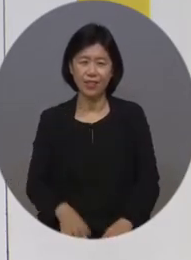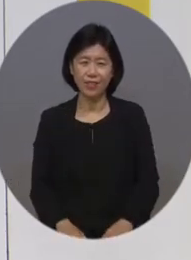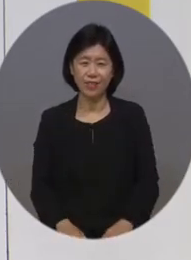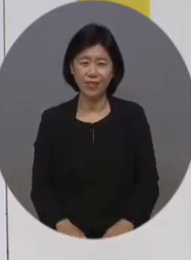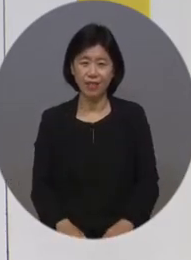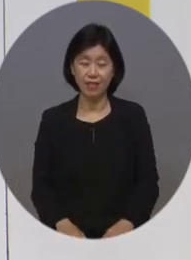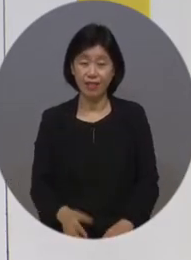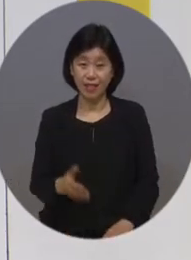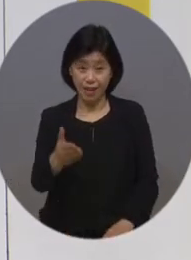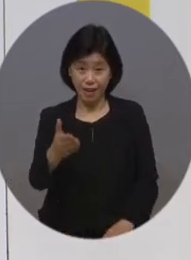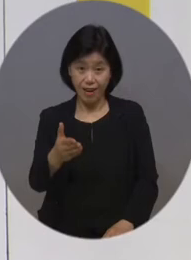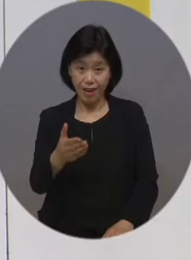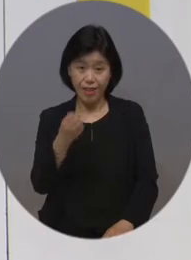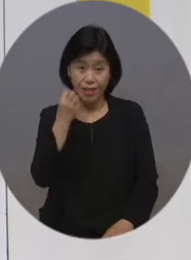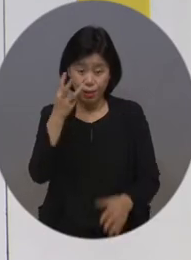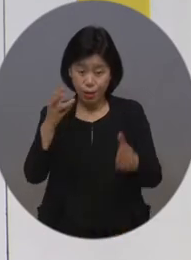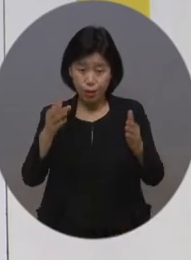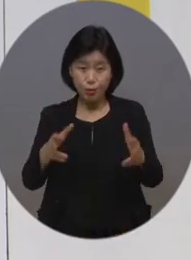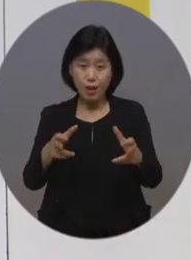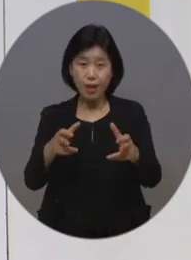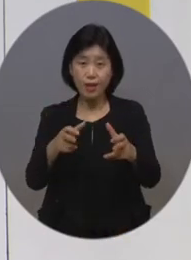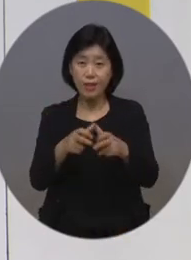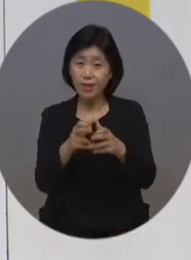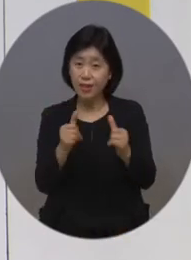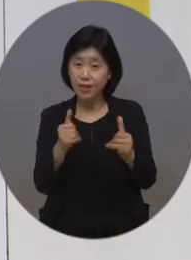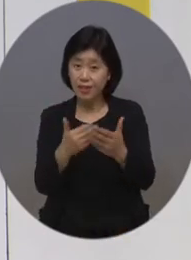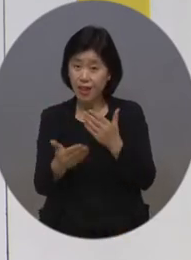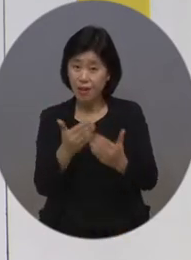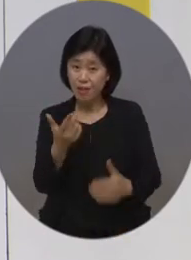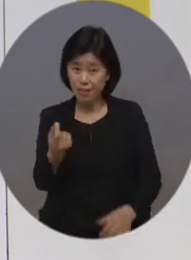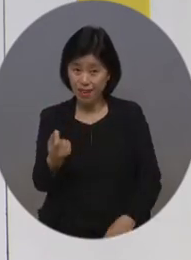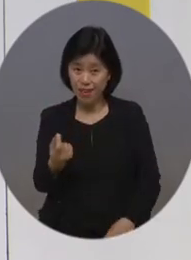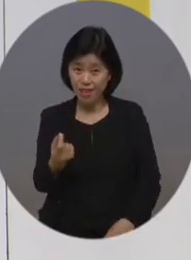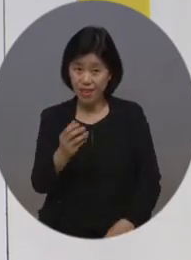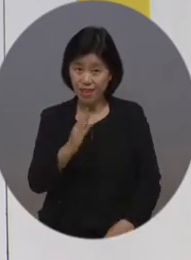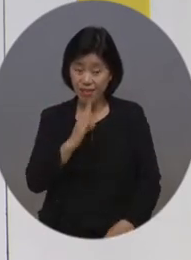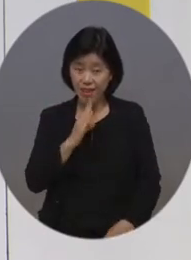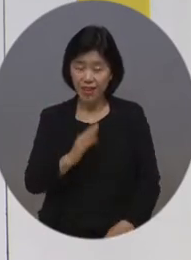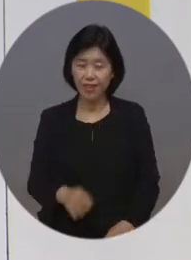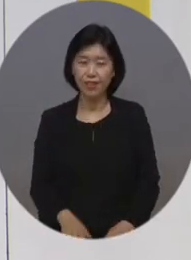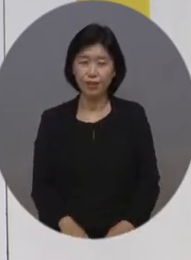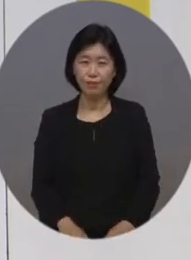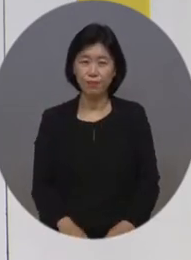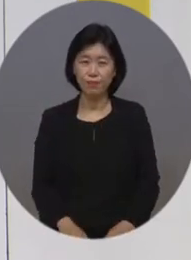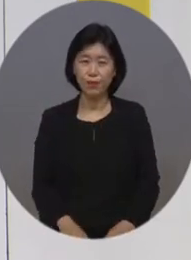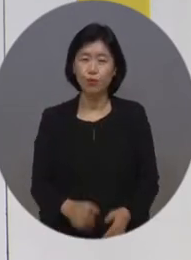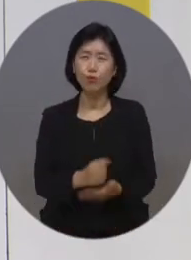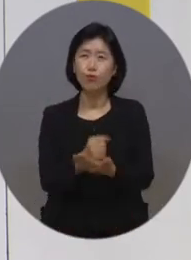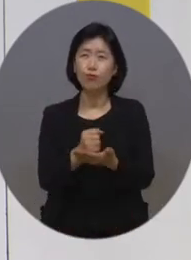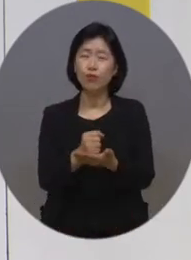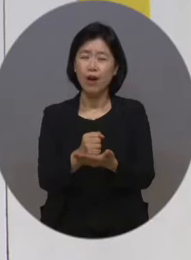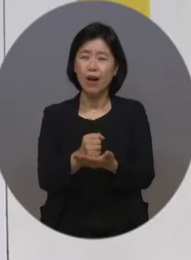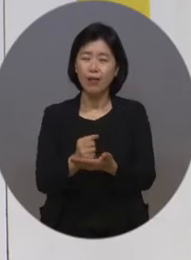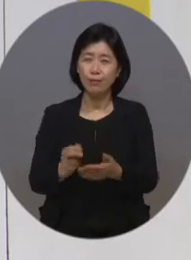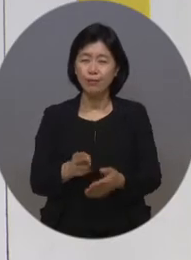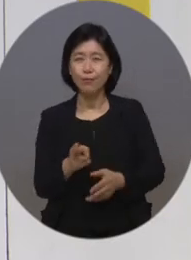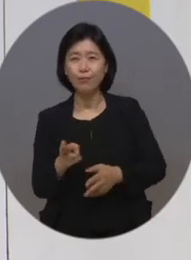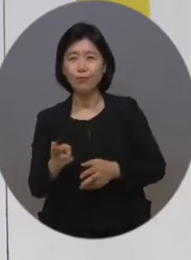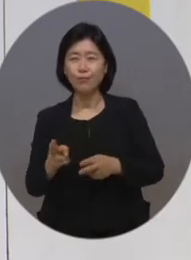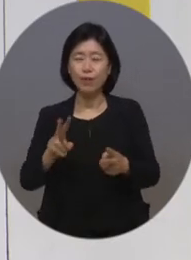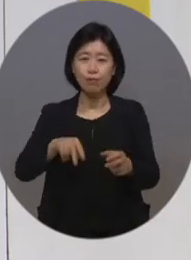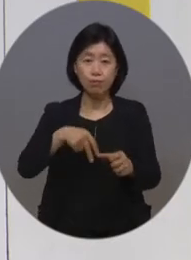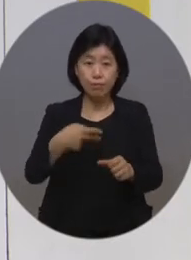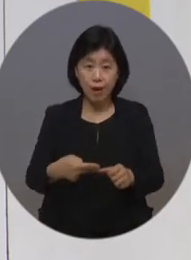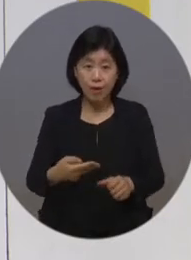동안 장애인 체험을 하신 거네요 으 엉 찔 올해도 에러 에 우연히 었지만 4 저보고 장애인